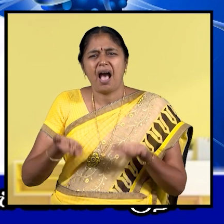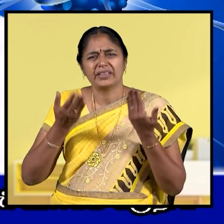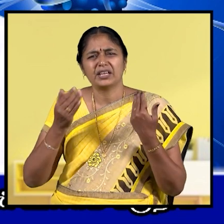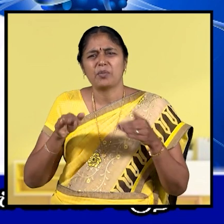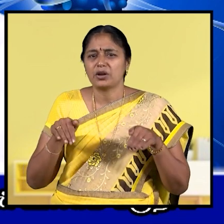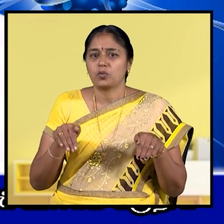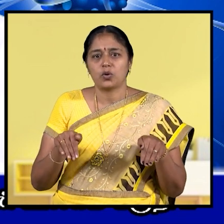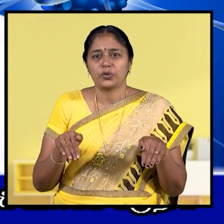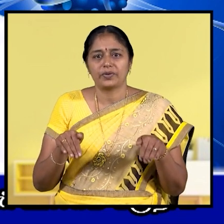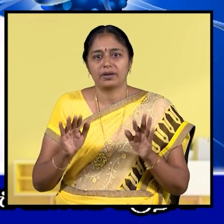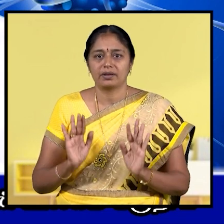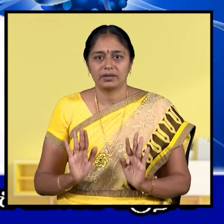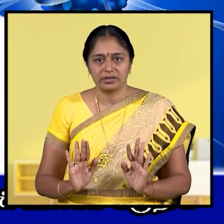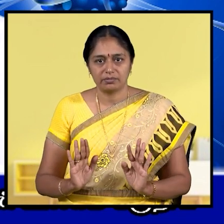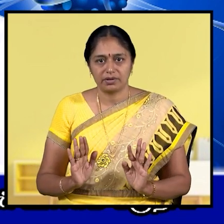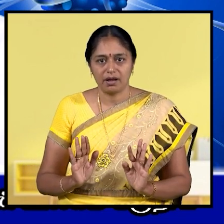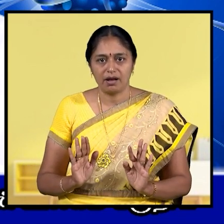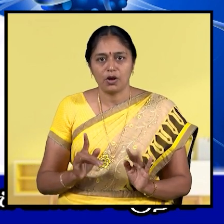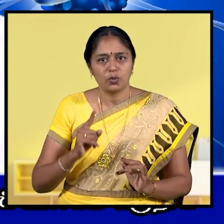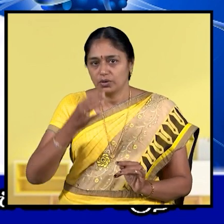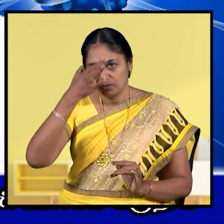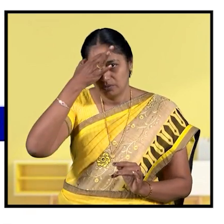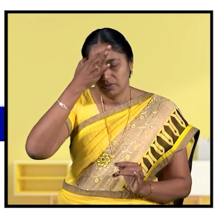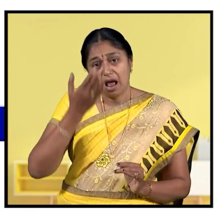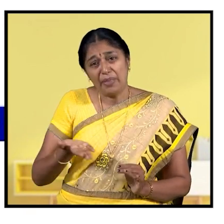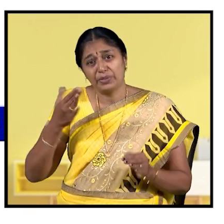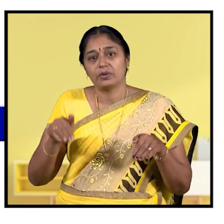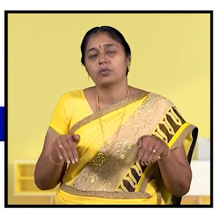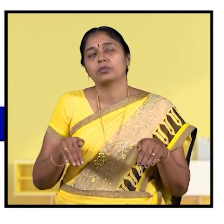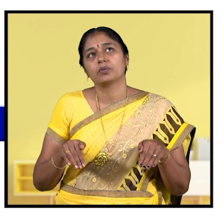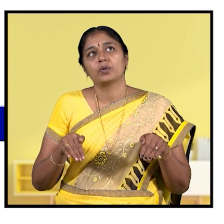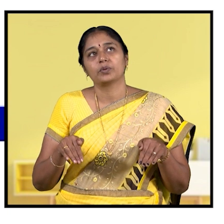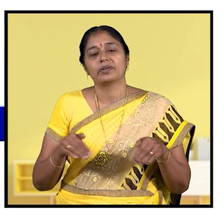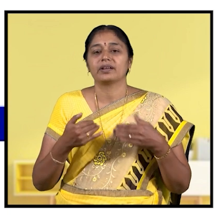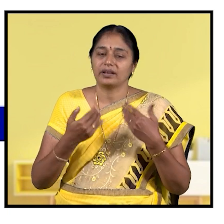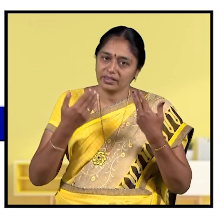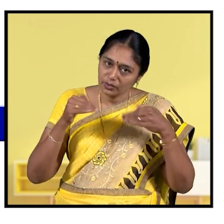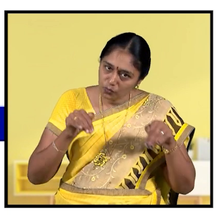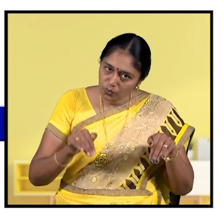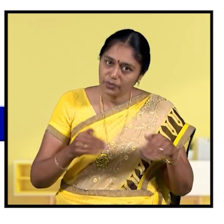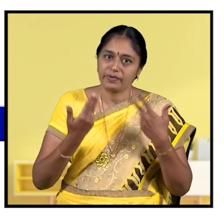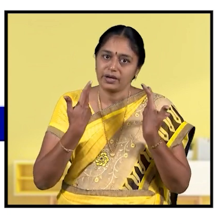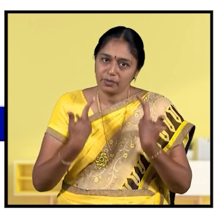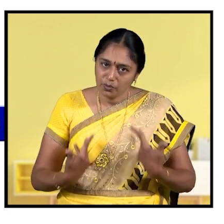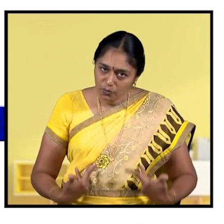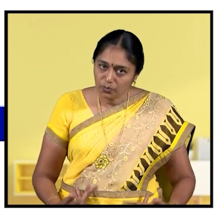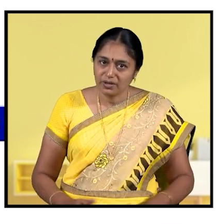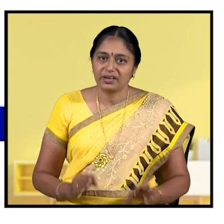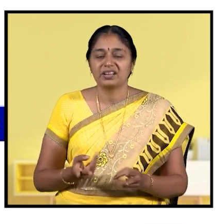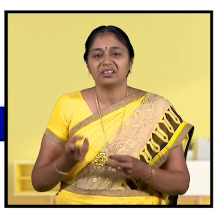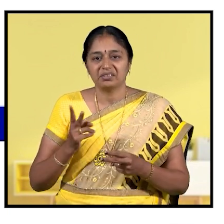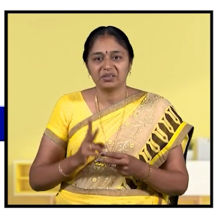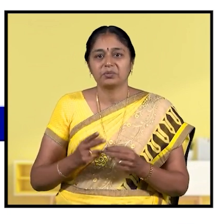ஓய்வில் வந்தோம்னு வச்சுங்க, நிறைய ஓய்வு எடுத்தோன்னா நோய் ஒரு நோய் வந்துன்னா ஓய்வு எடுத்தாலே அந்த ஓய்வே நமது உடல் வந்து அந்த நோயை குறிப்பிட்ட நோய்